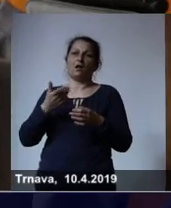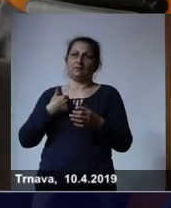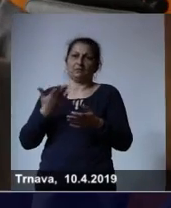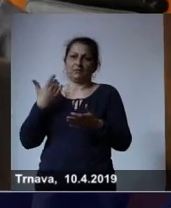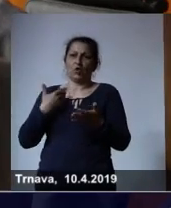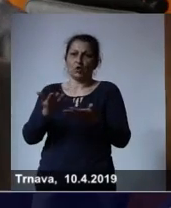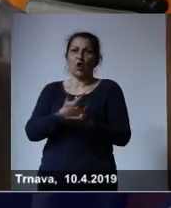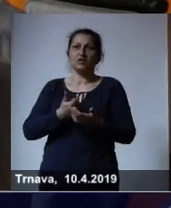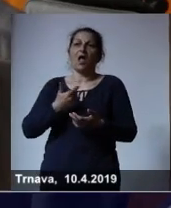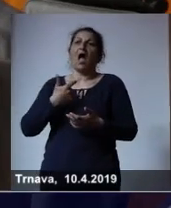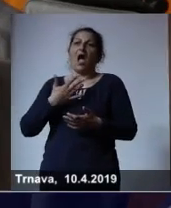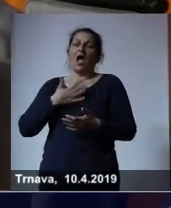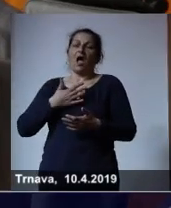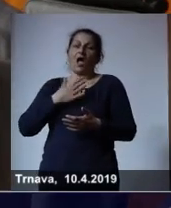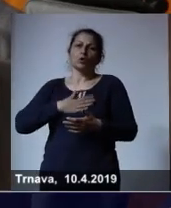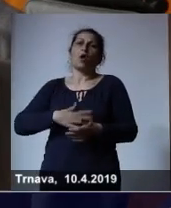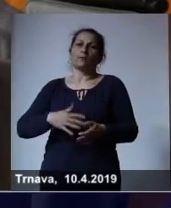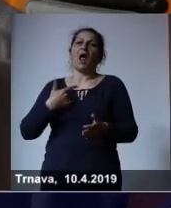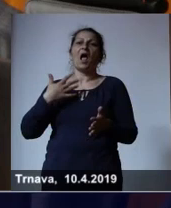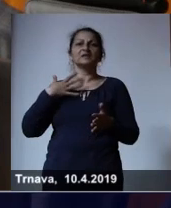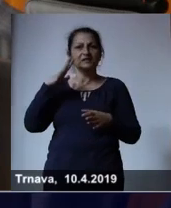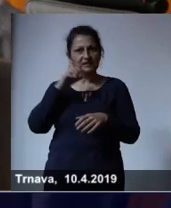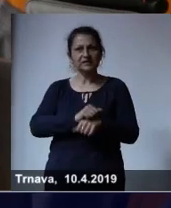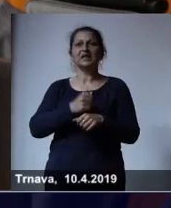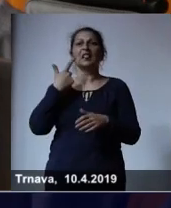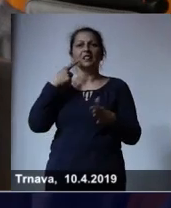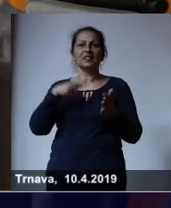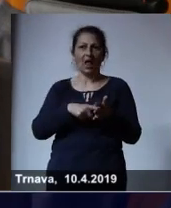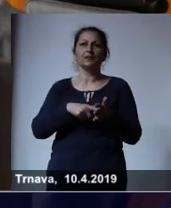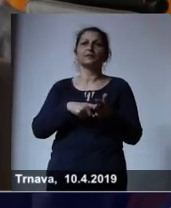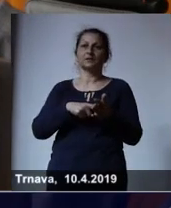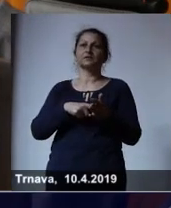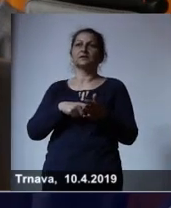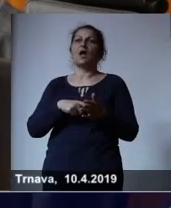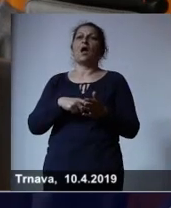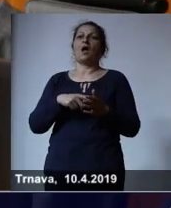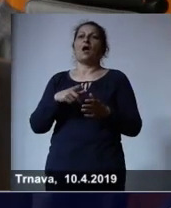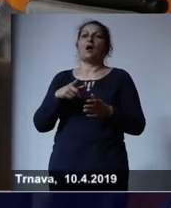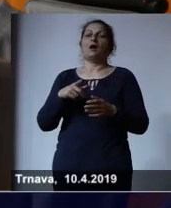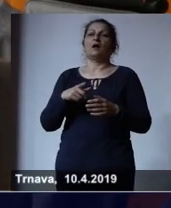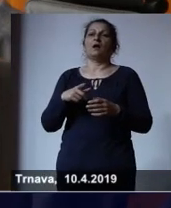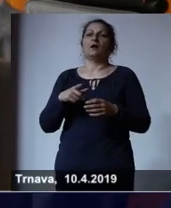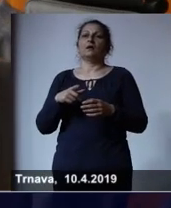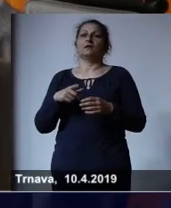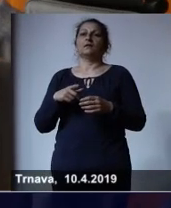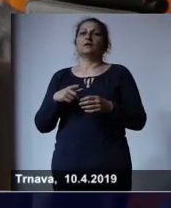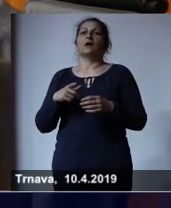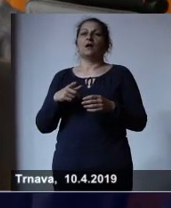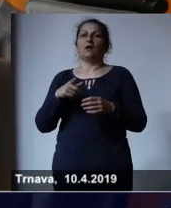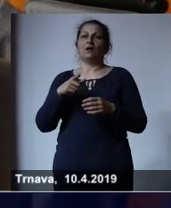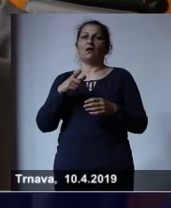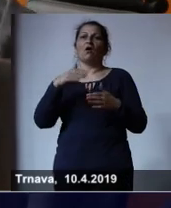všetci termín a zákonné lehoty na dodanie teda z hľadiska daňových